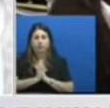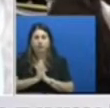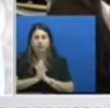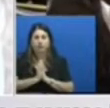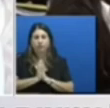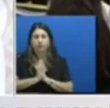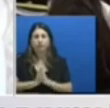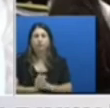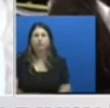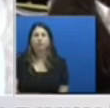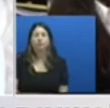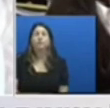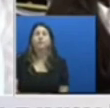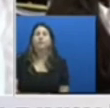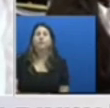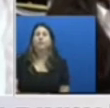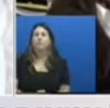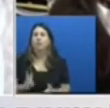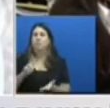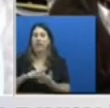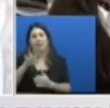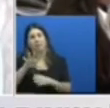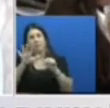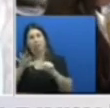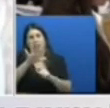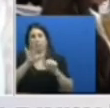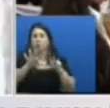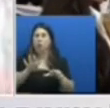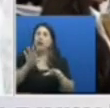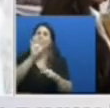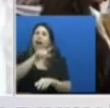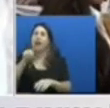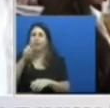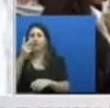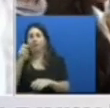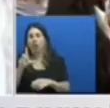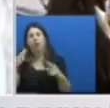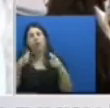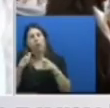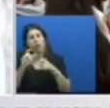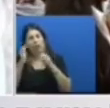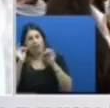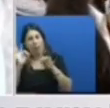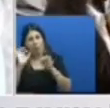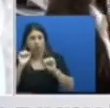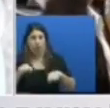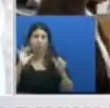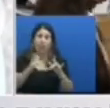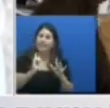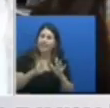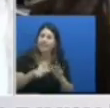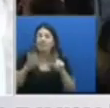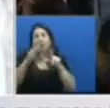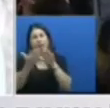האדירים של פרופסור רו גביזון שהייתה מועמדת לעליון והפתעה הפתעה אהרון ברק לא מצא אותה מתאימה כי יש לה אג'נדה